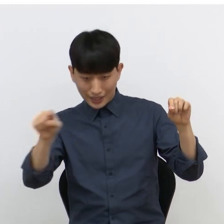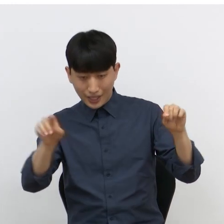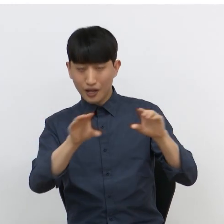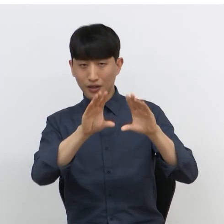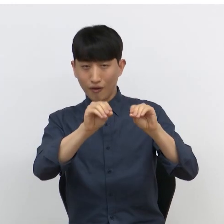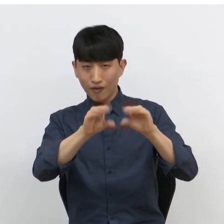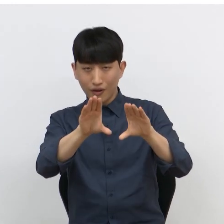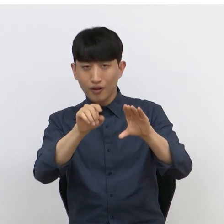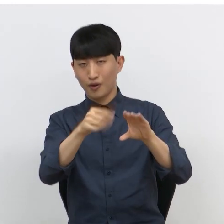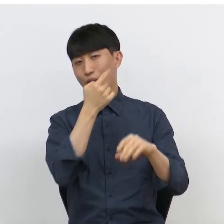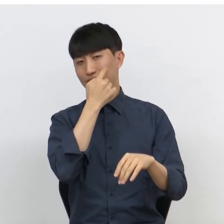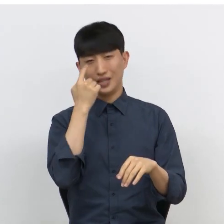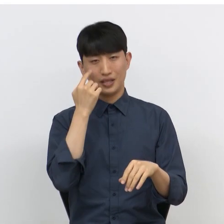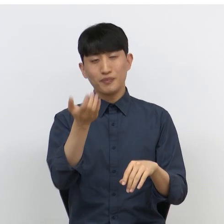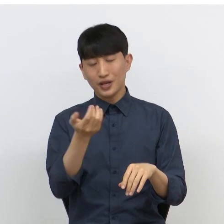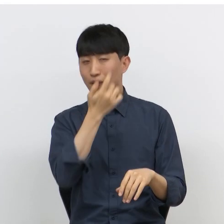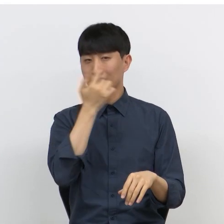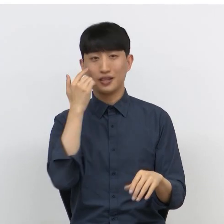하나죠.